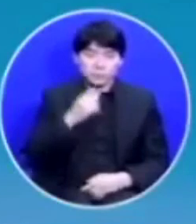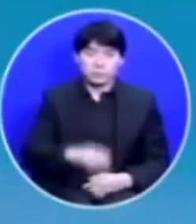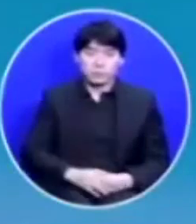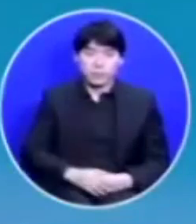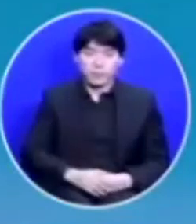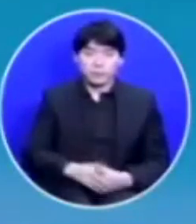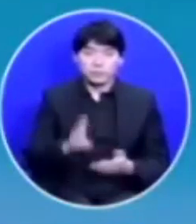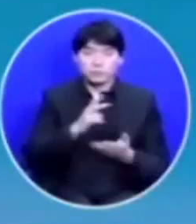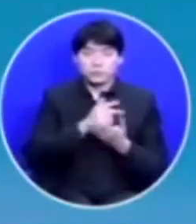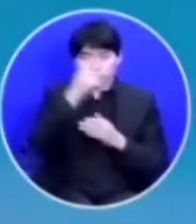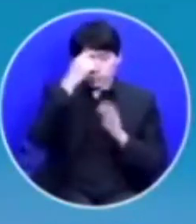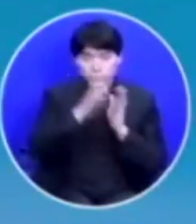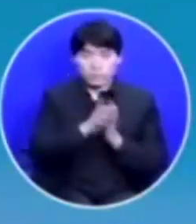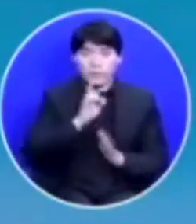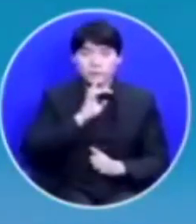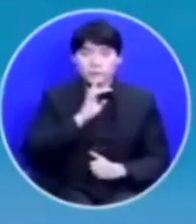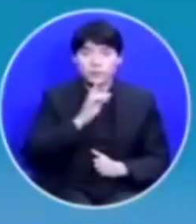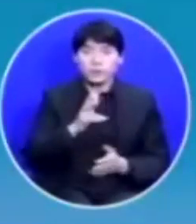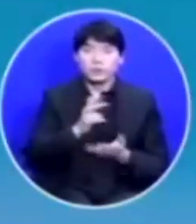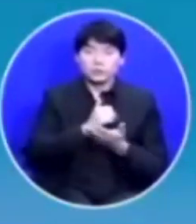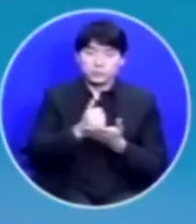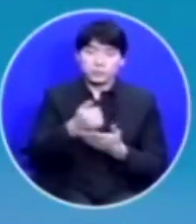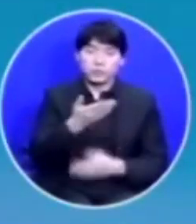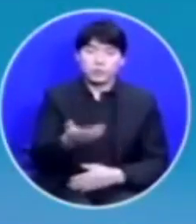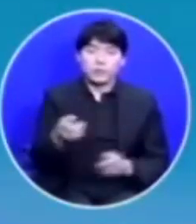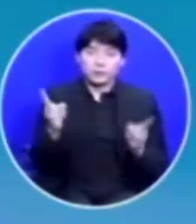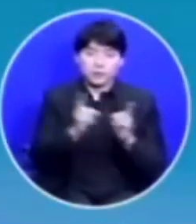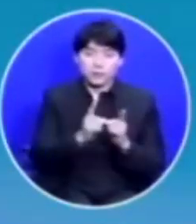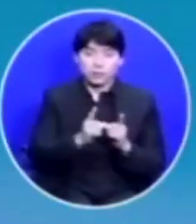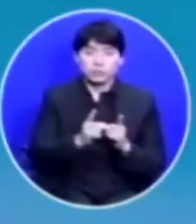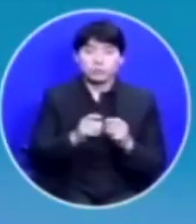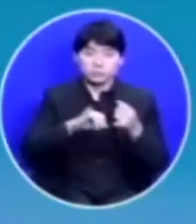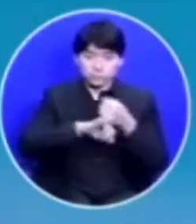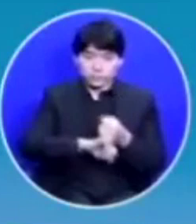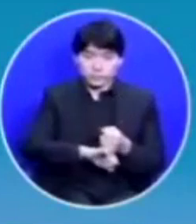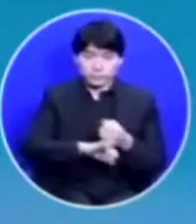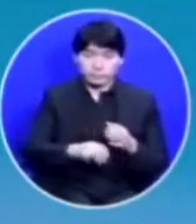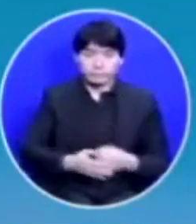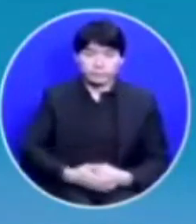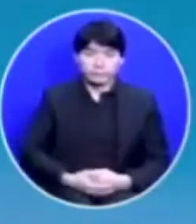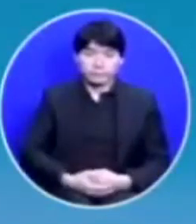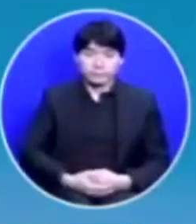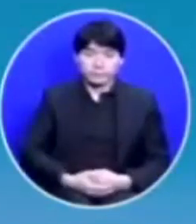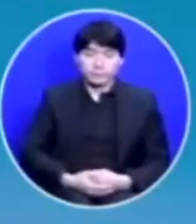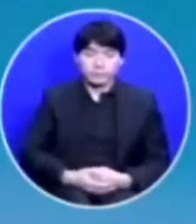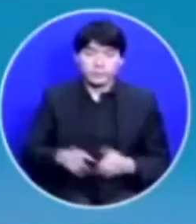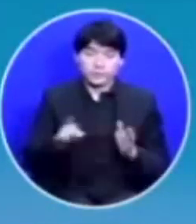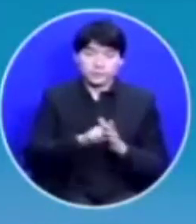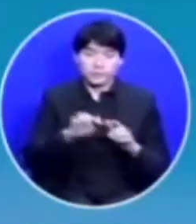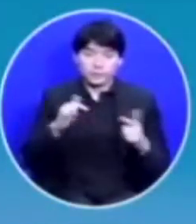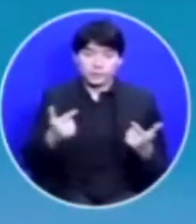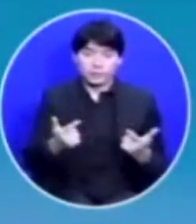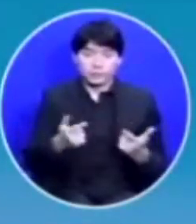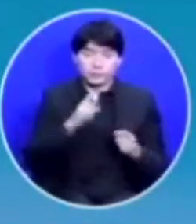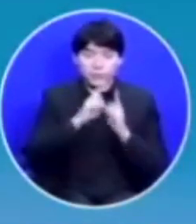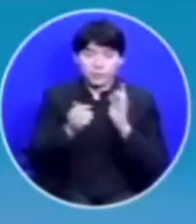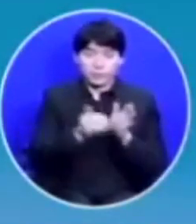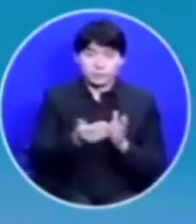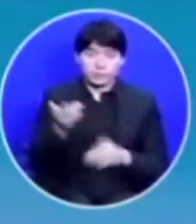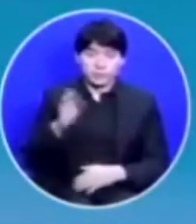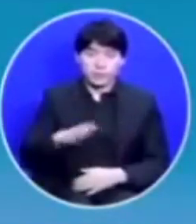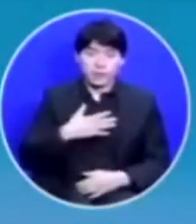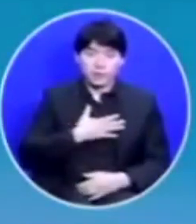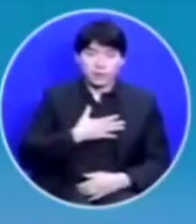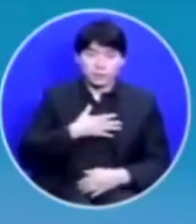만나게 해줄 거야 너도 만나 주실 거요 안 믿어 진다 고 했지만 저를